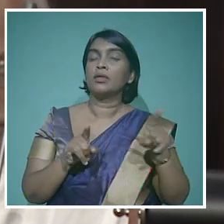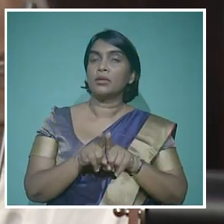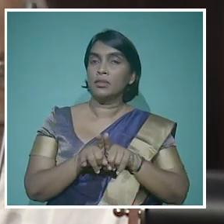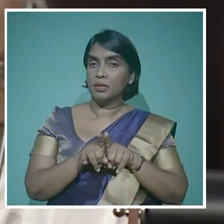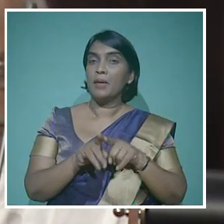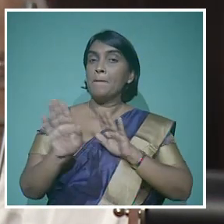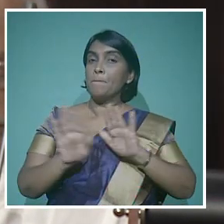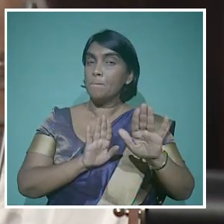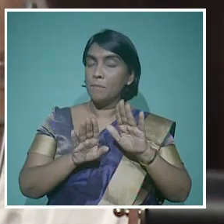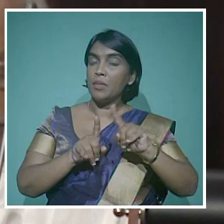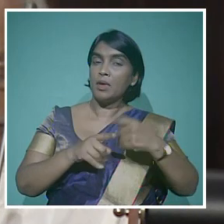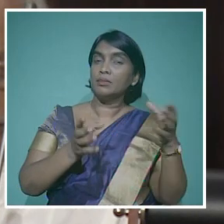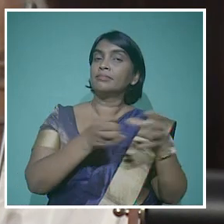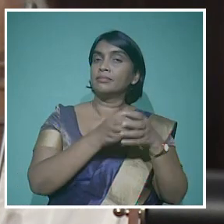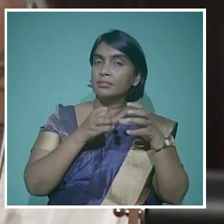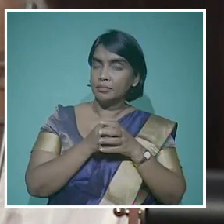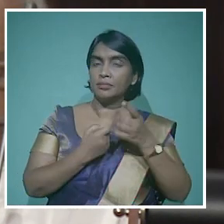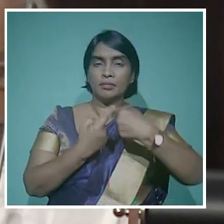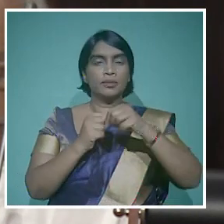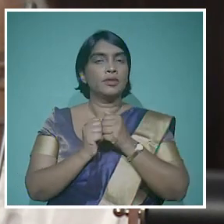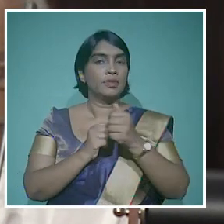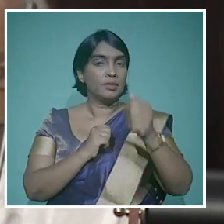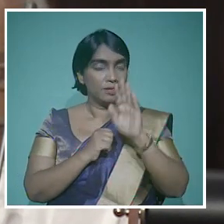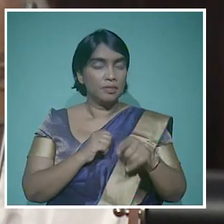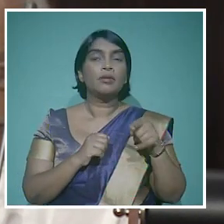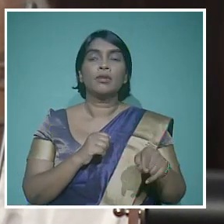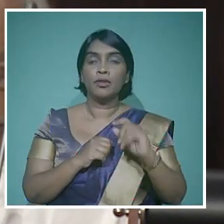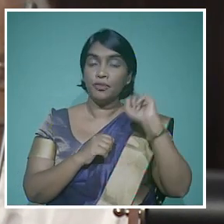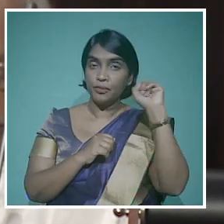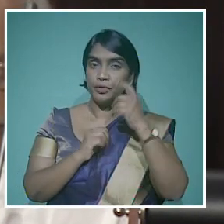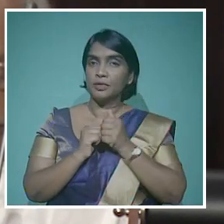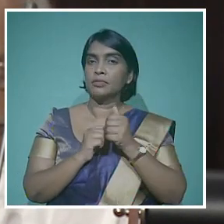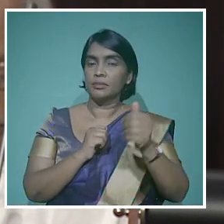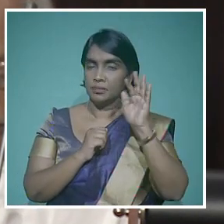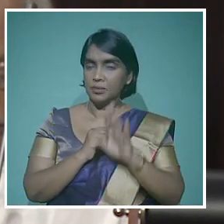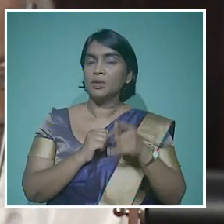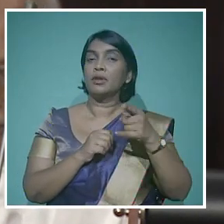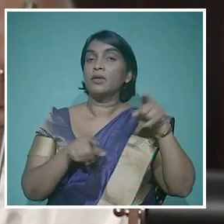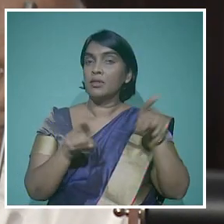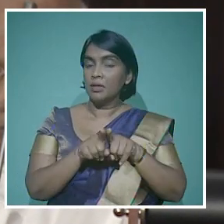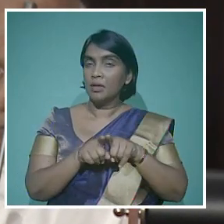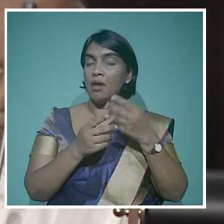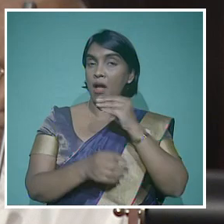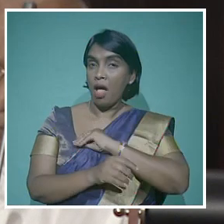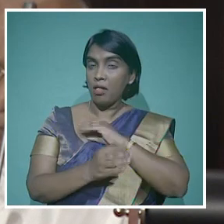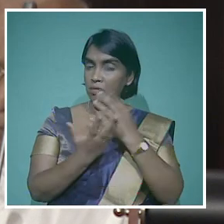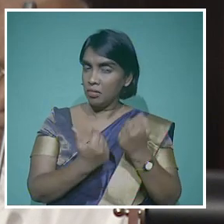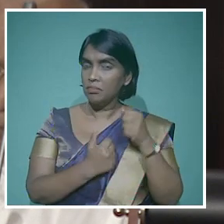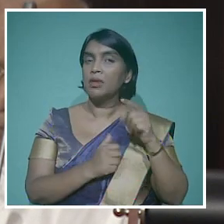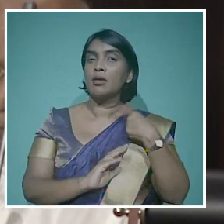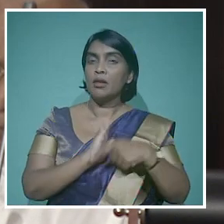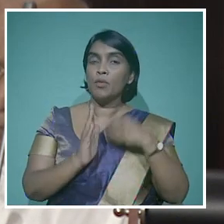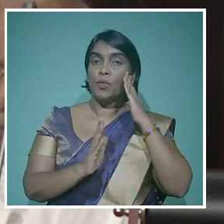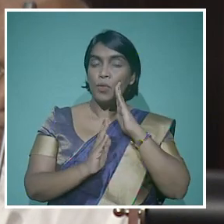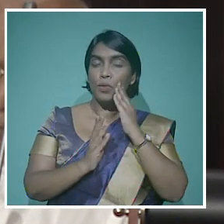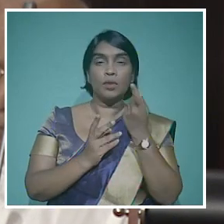ඒවා පරිපාලිත සමාගම් ප්‍රතිව්‍යුහගත කිරීම සඳහා ප්‍රථමයෙන් පියවර ගණන අතර එමගින් ලැබෙන ආදායම රටේ